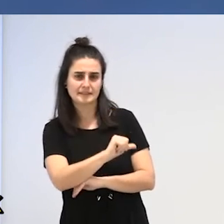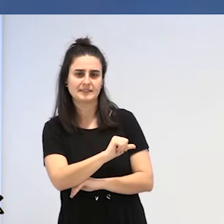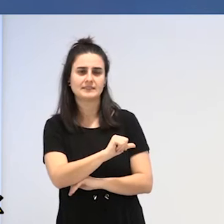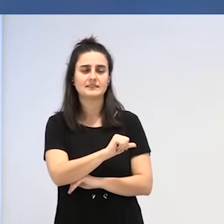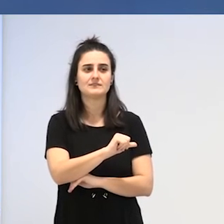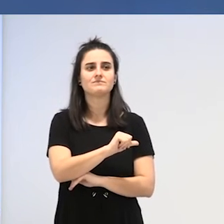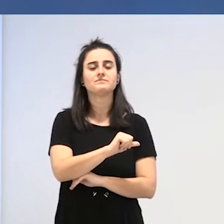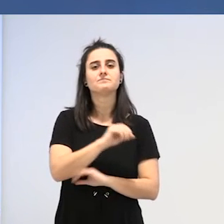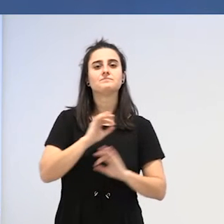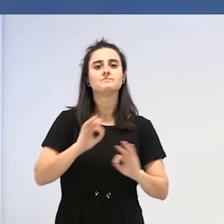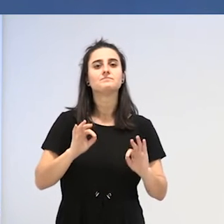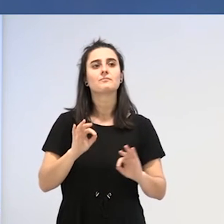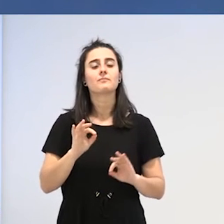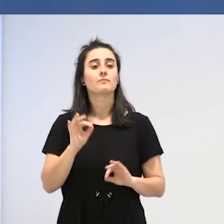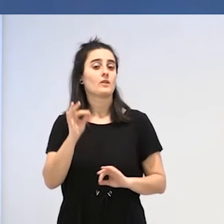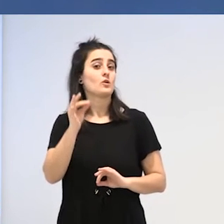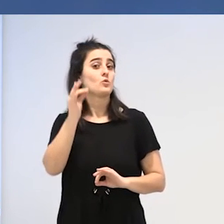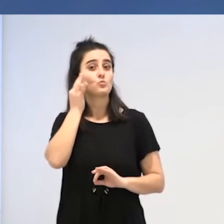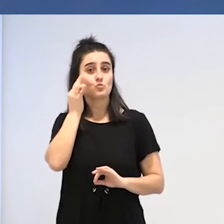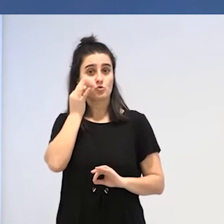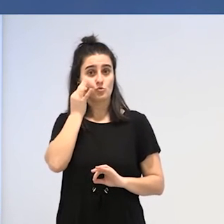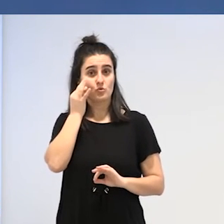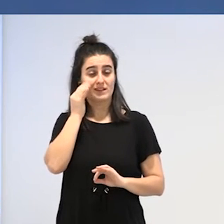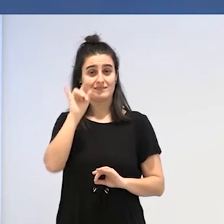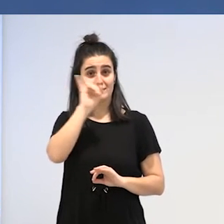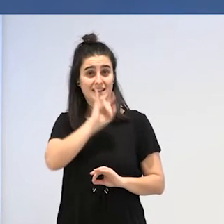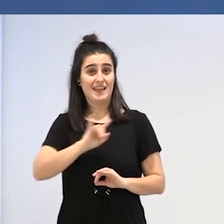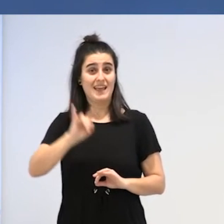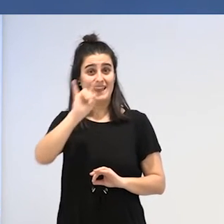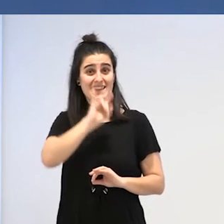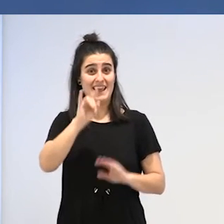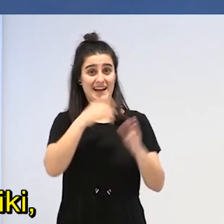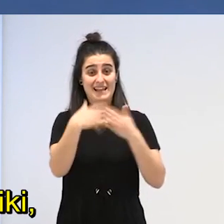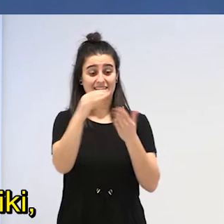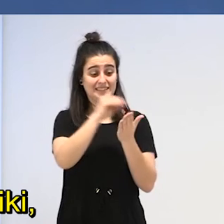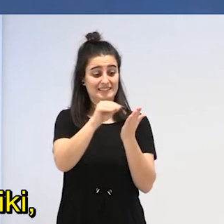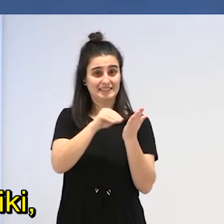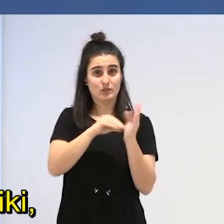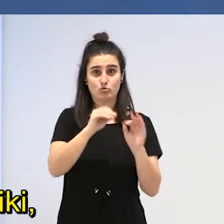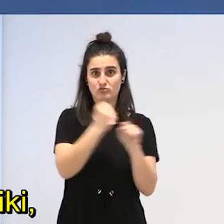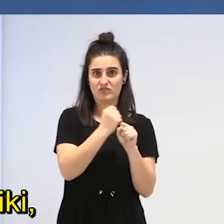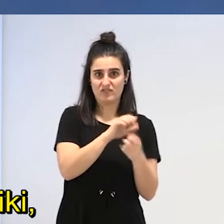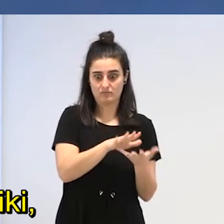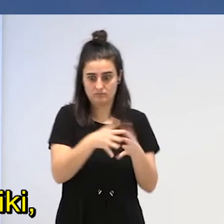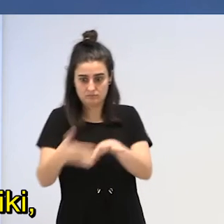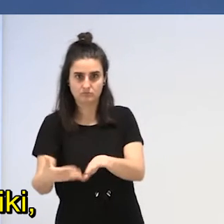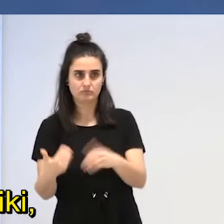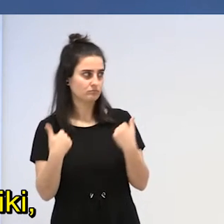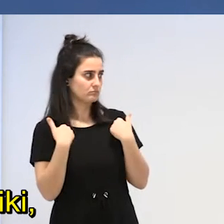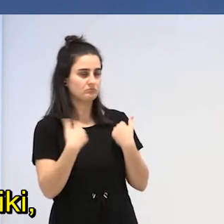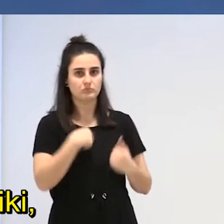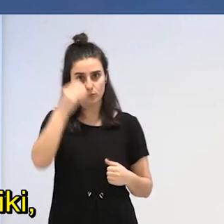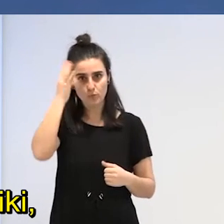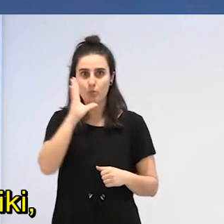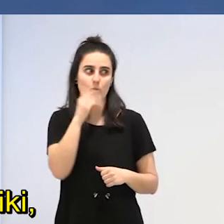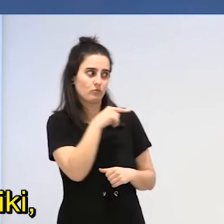emakume beltzek idatzitako lanak itzuli dituzu eta bueno, seguruenik izango da zuri